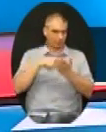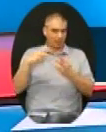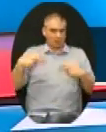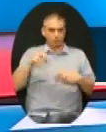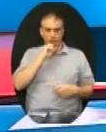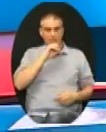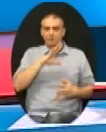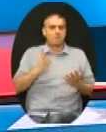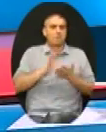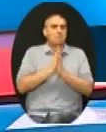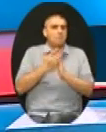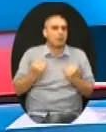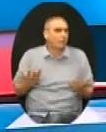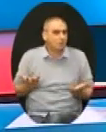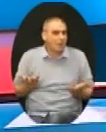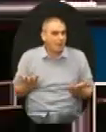חשש מהדלפות. אז מה השתנה?